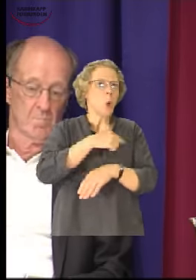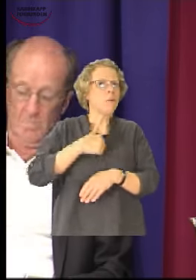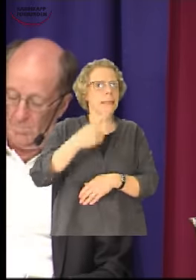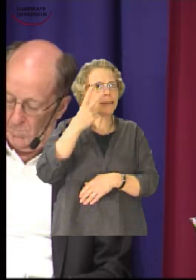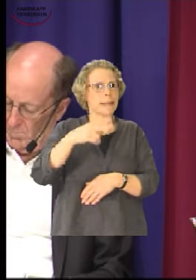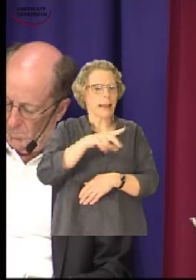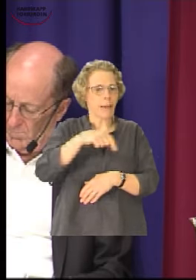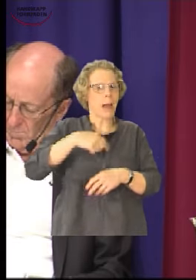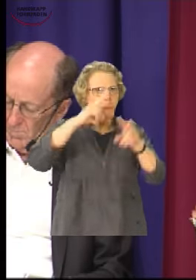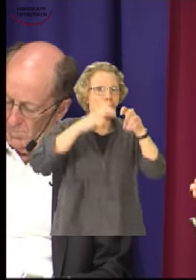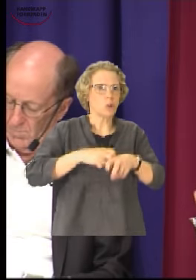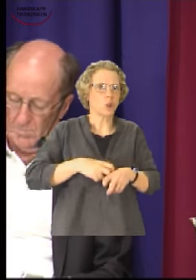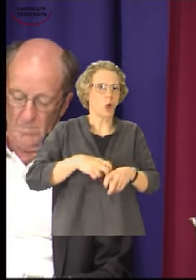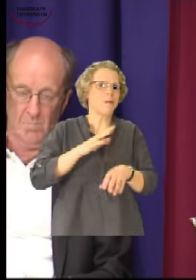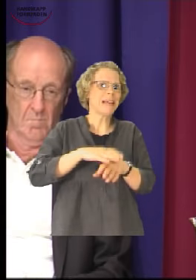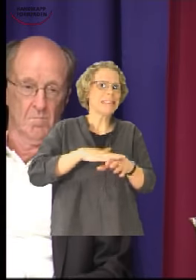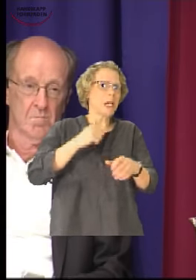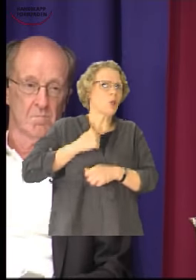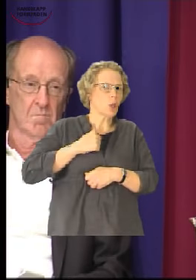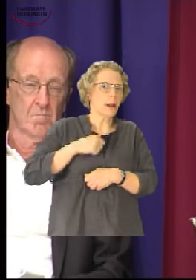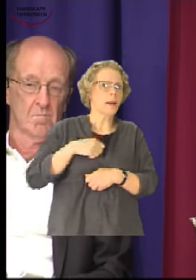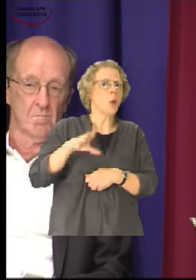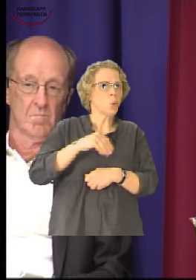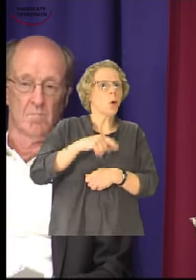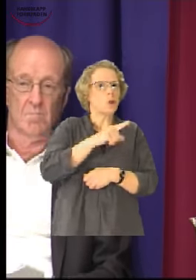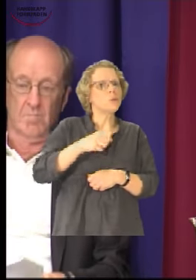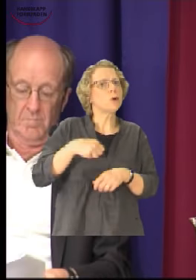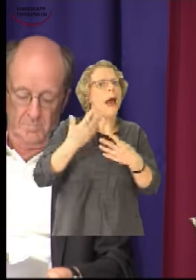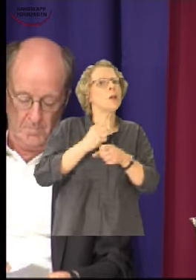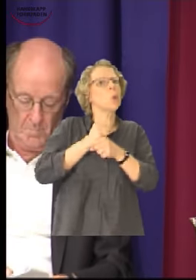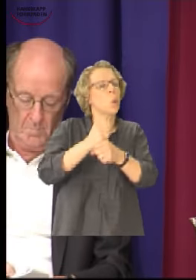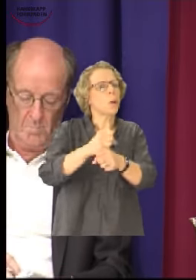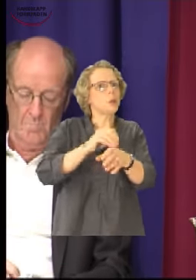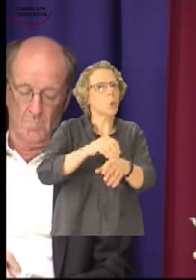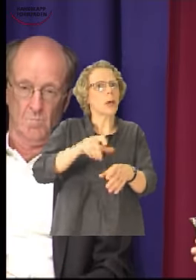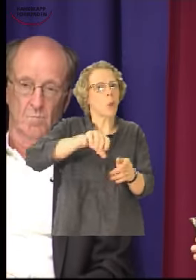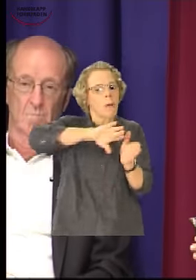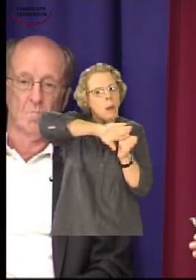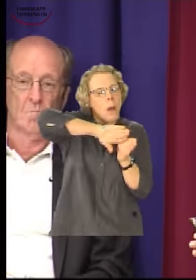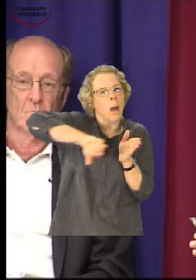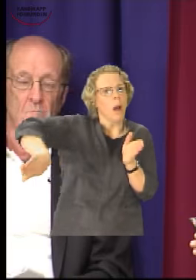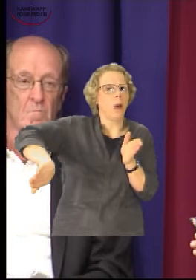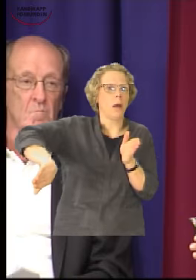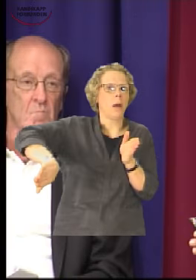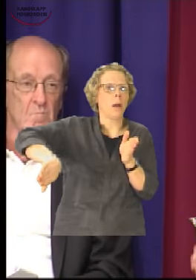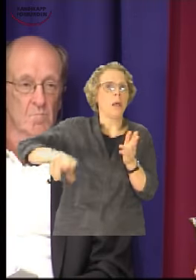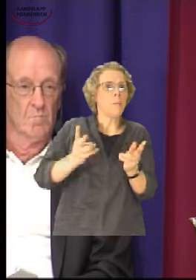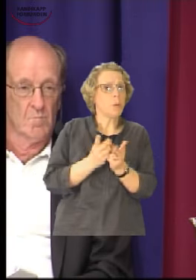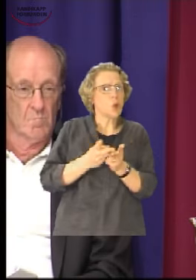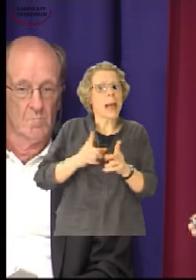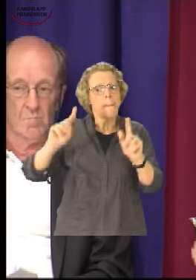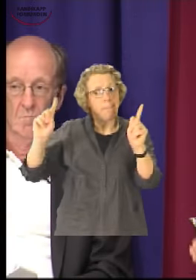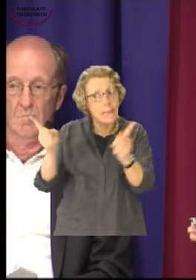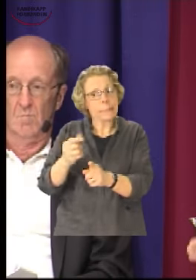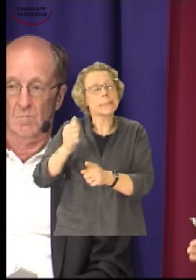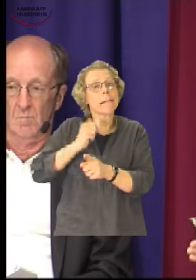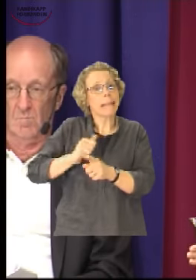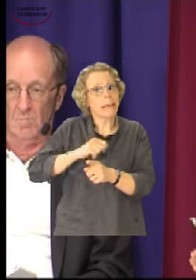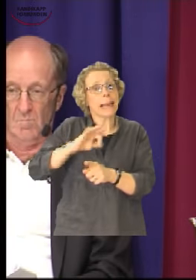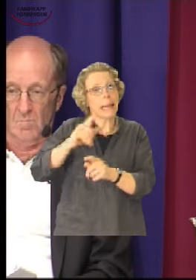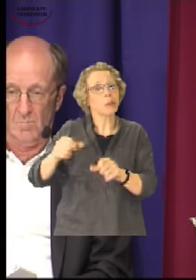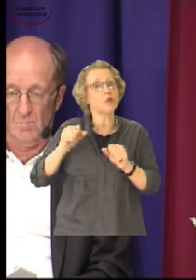Västra Götaland. Att kronikerna trängs undan. Och att man minskar alltså tillgängligheten för den som har att leva med